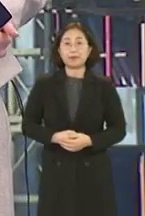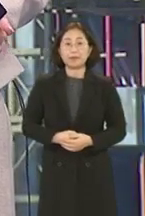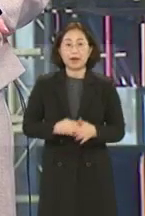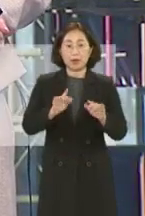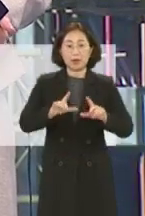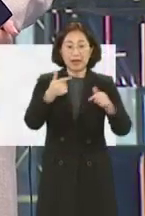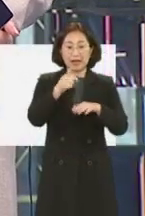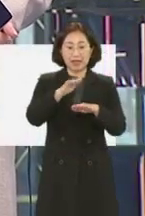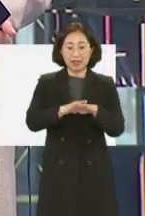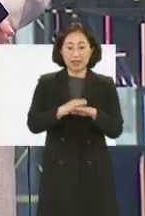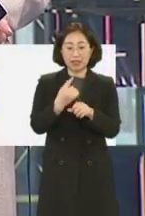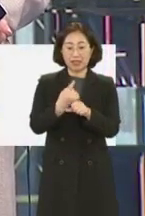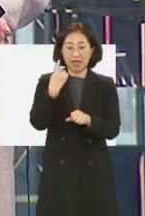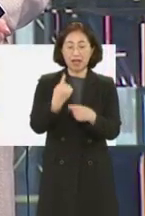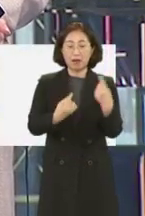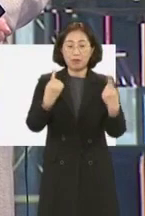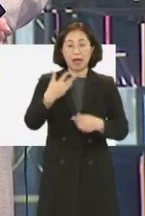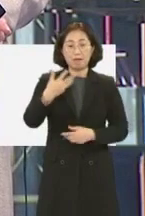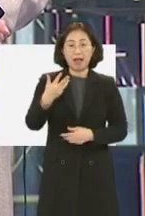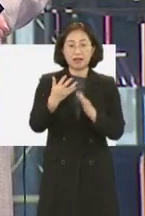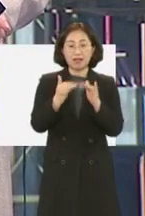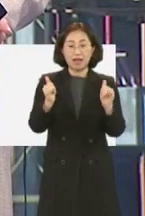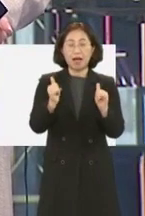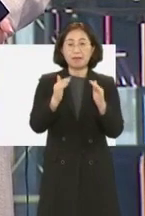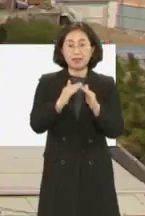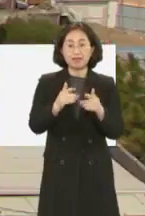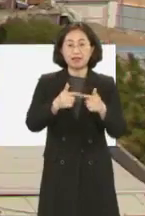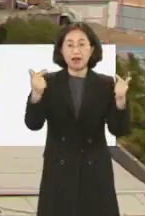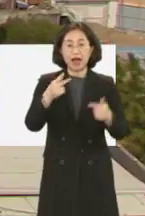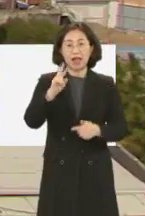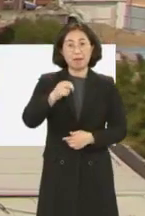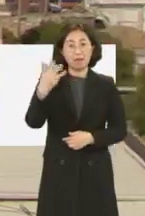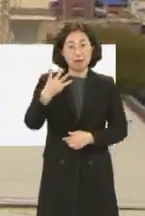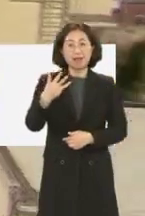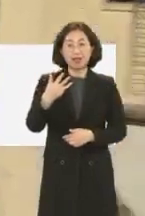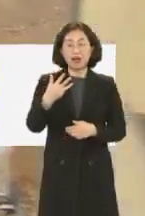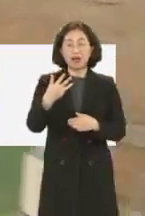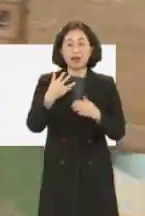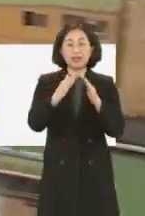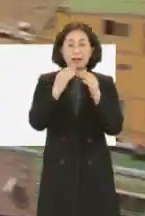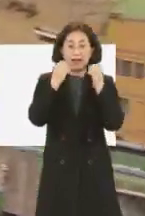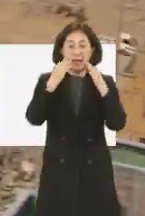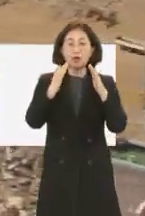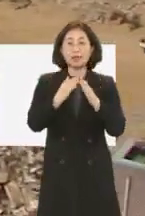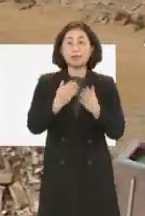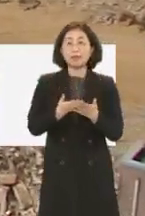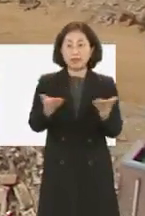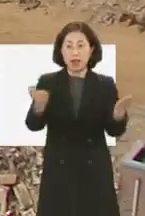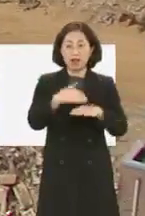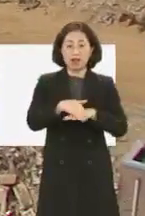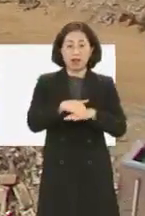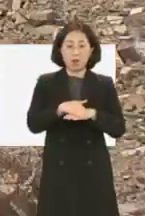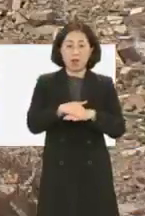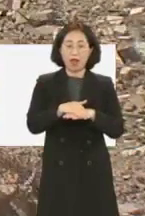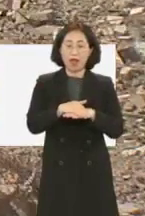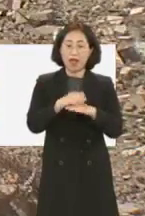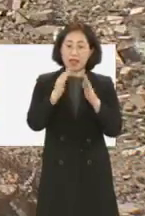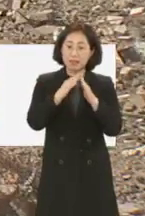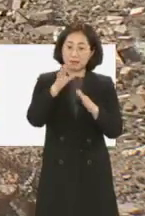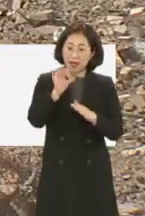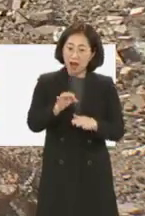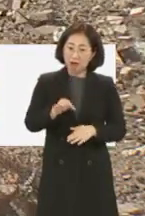올해 대전에서 지난해보다 8천여 세대가 늘어난 2만 8천호가 넘는 신규 주택이 공급될 예정이어서 분양시장에